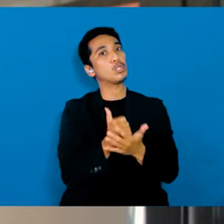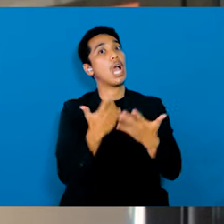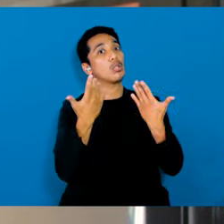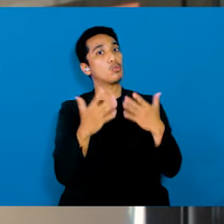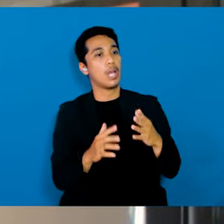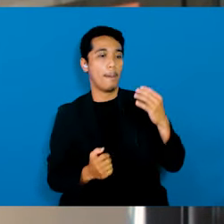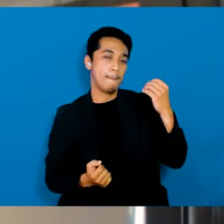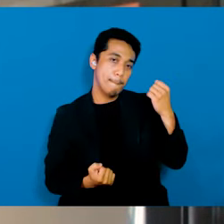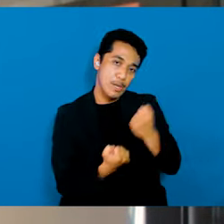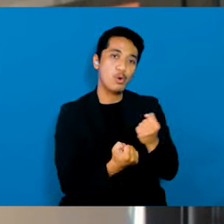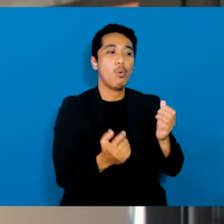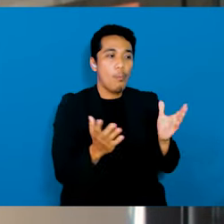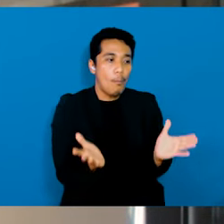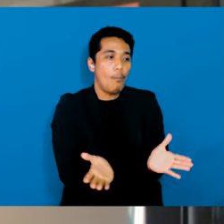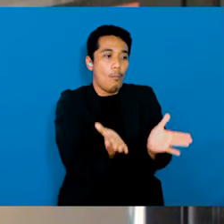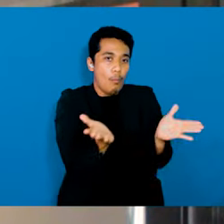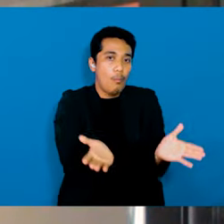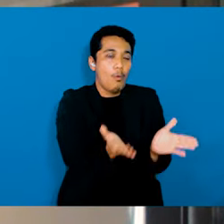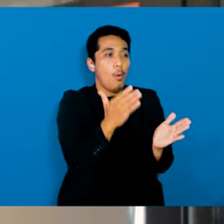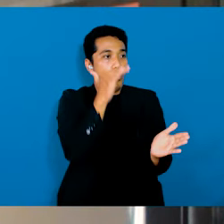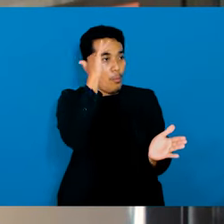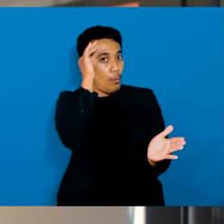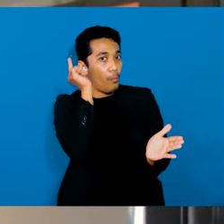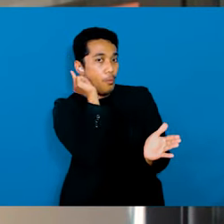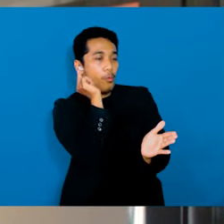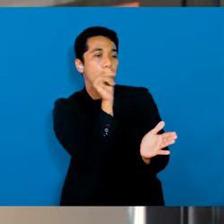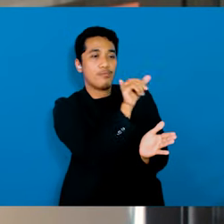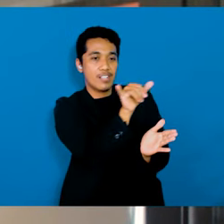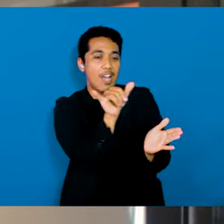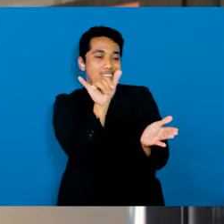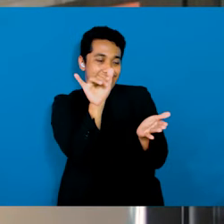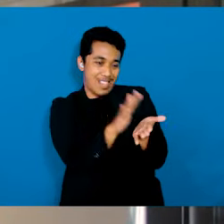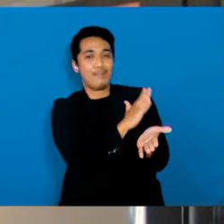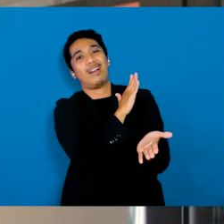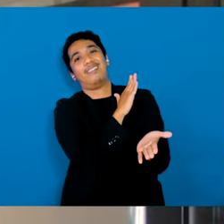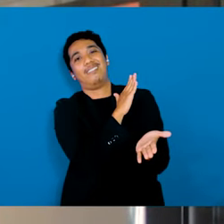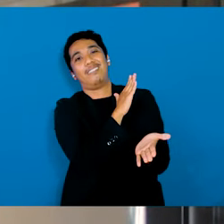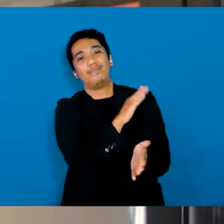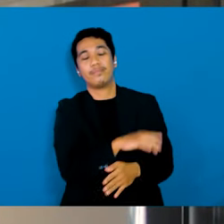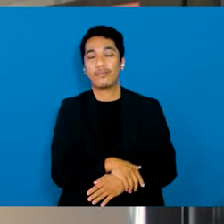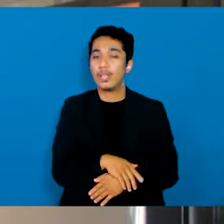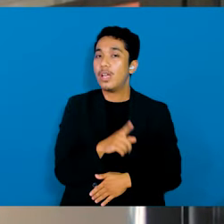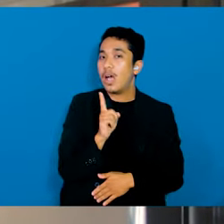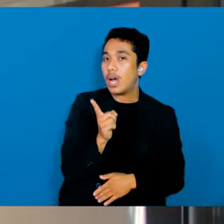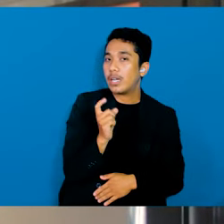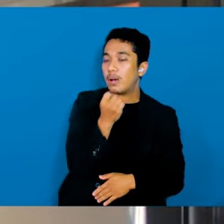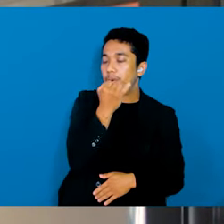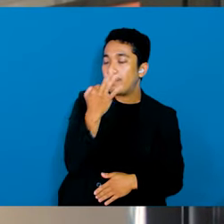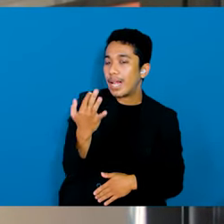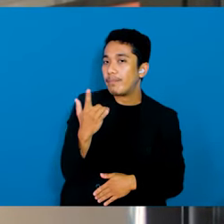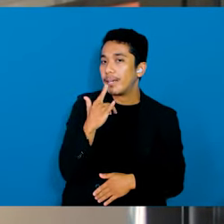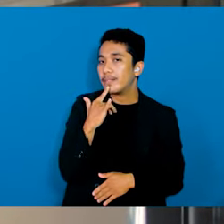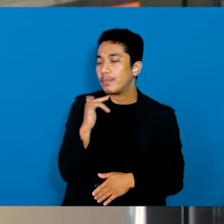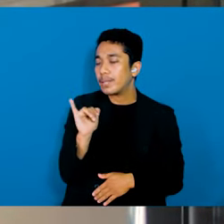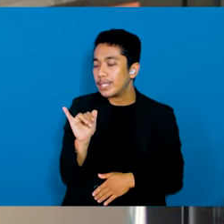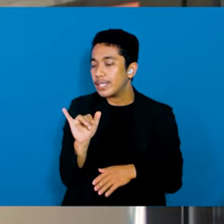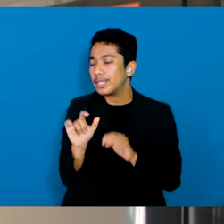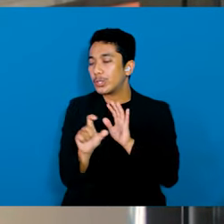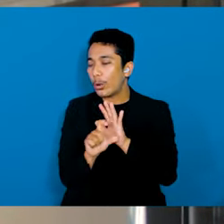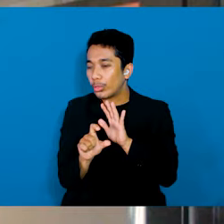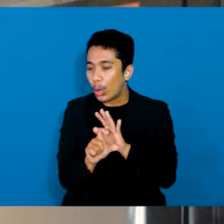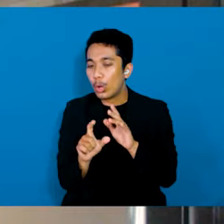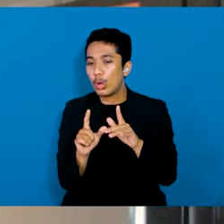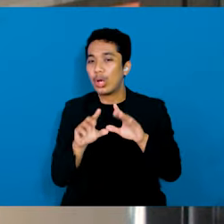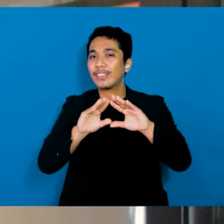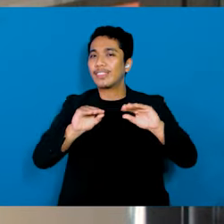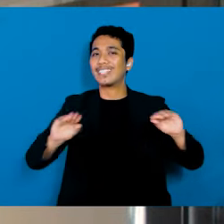sebetulnya sudah mendorong, ya, antara laki-laki dan perempuan mestinya mempunyai kesempatan yang sama. Tapi ada beberapa hal, misalnya di